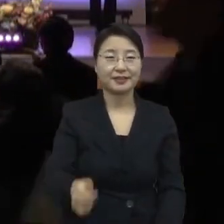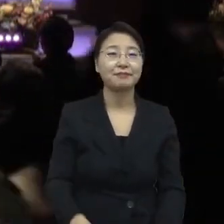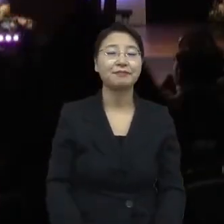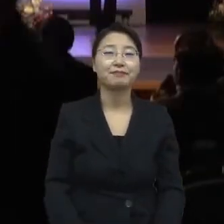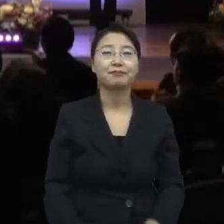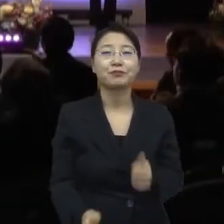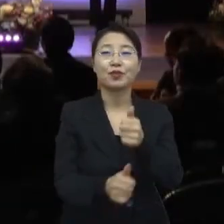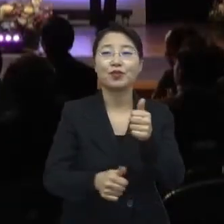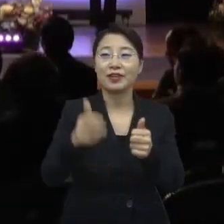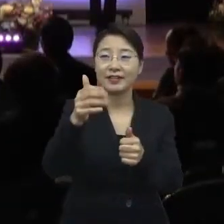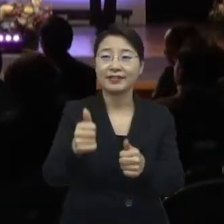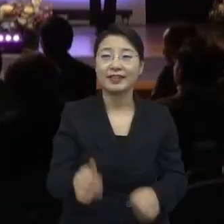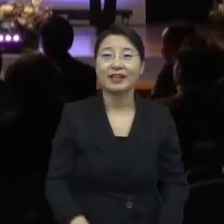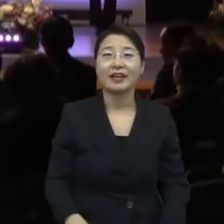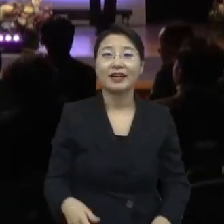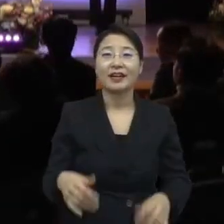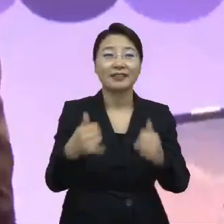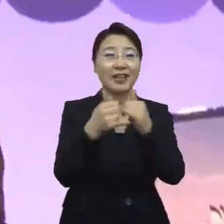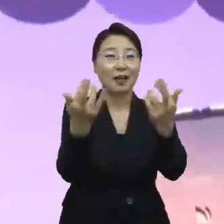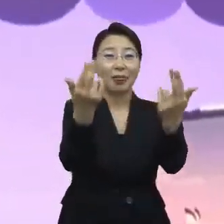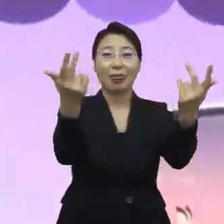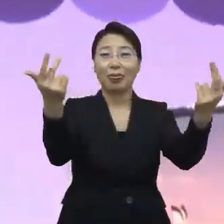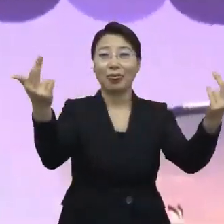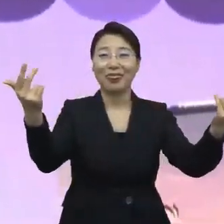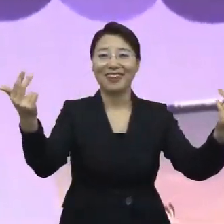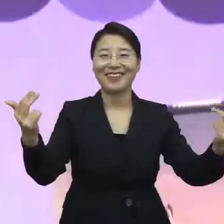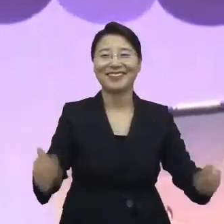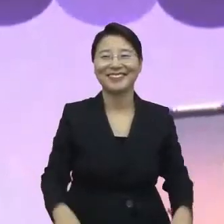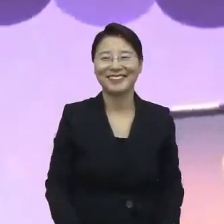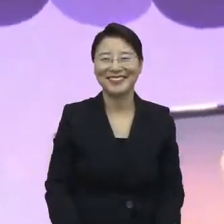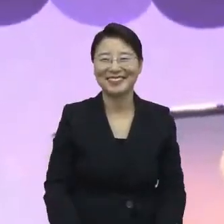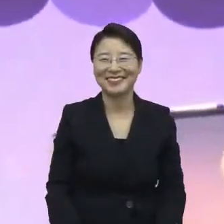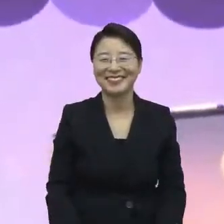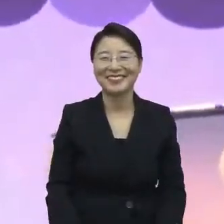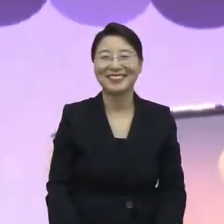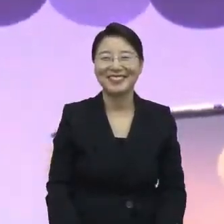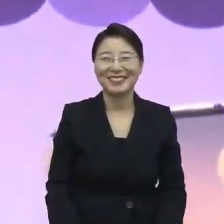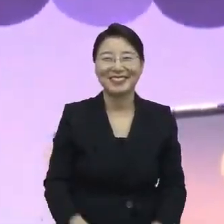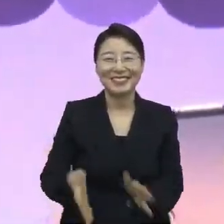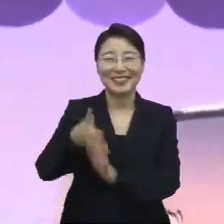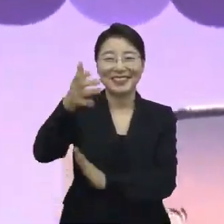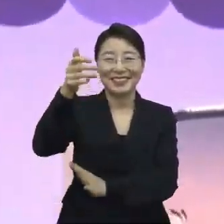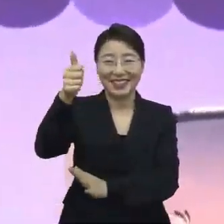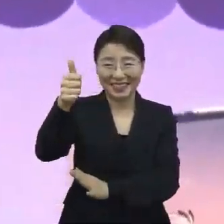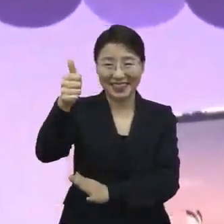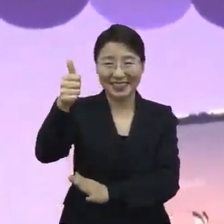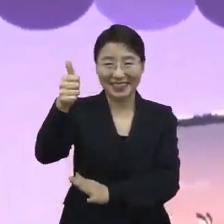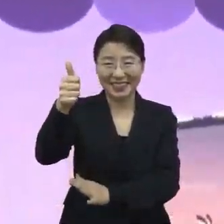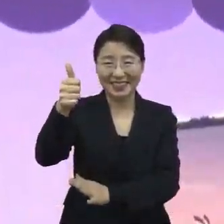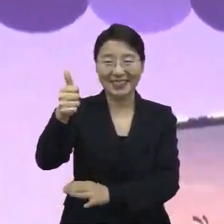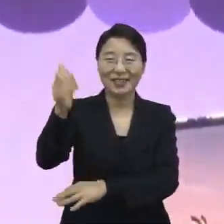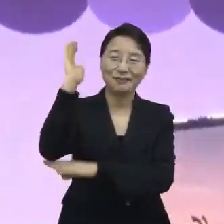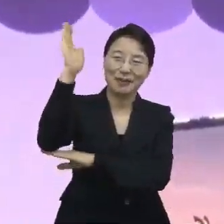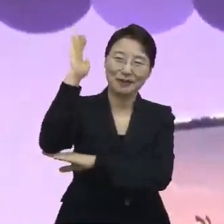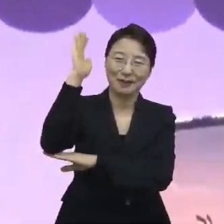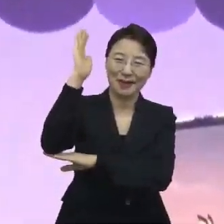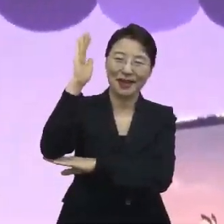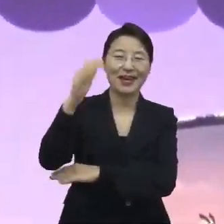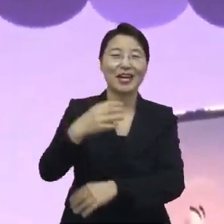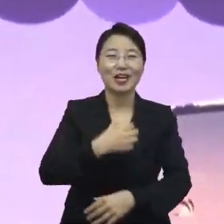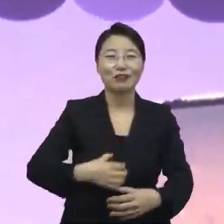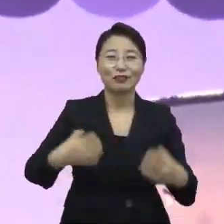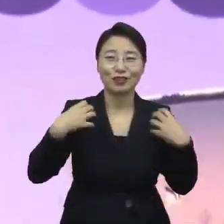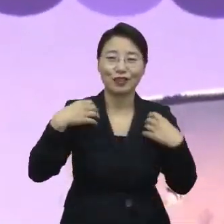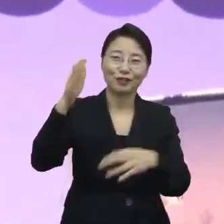정말 여기 올라와 보니까 뒤에 다 가셨네요. 자, 우리 시장님 이 시정 브리핑, 우리 구청장님